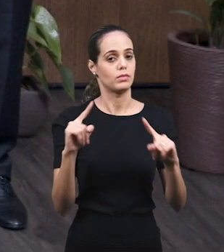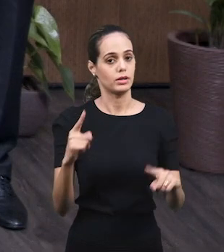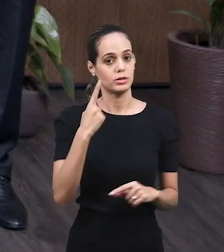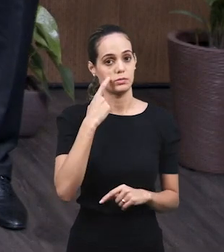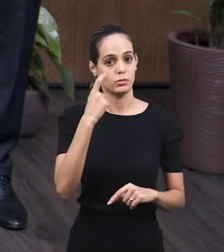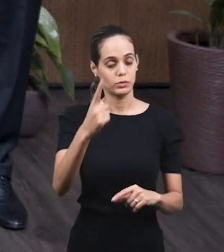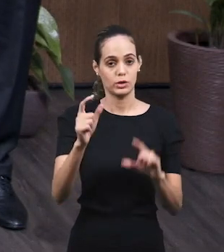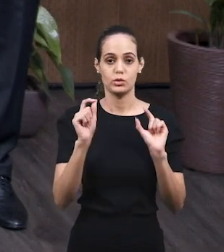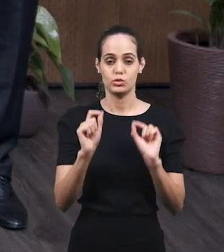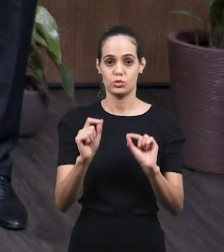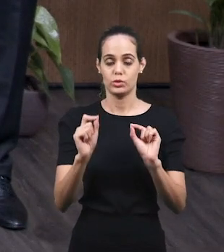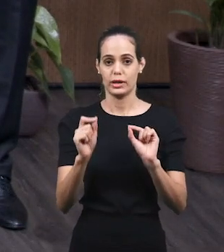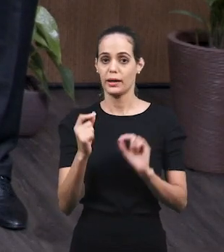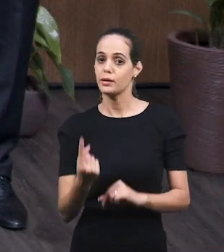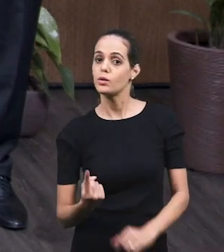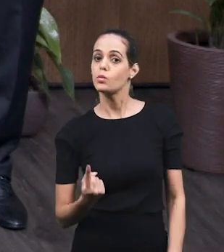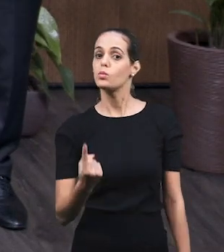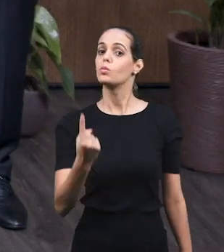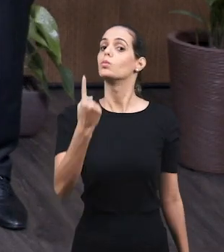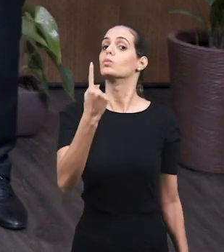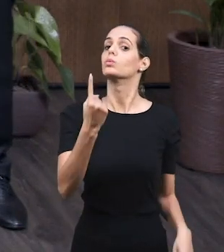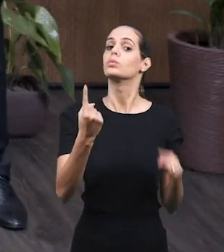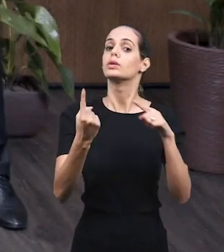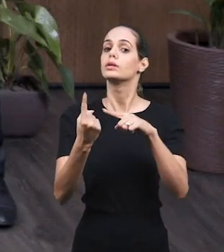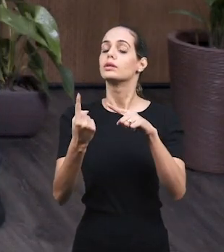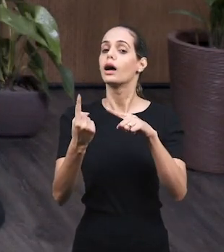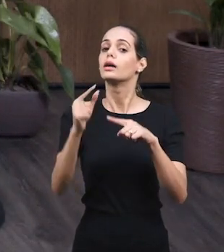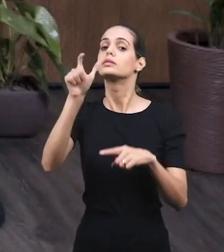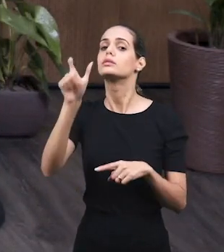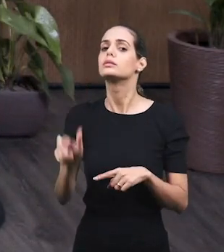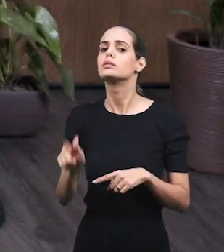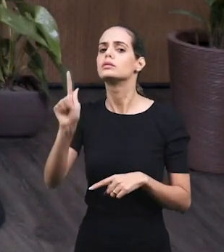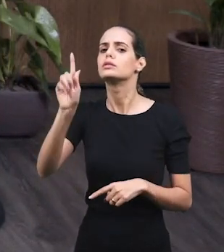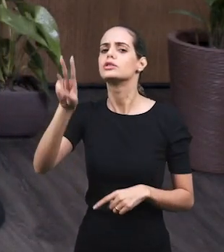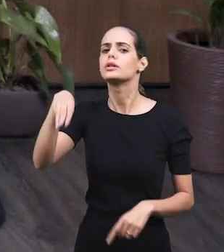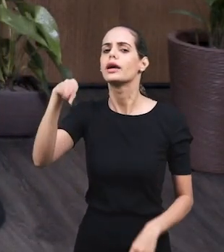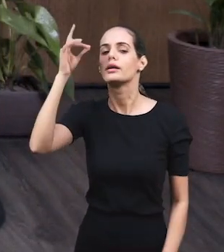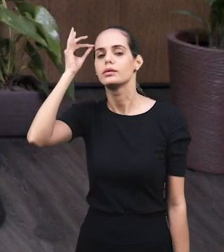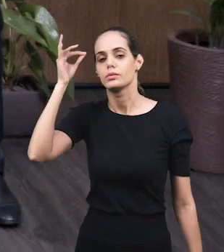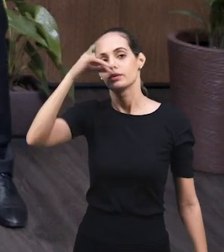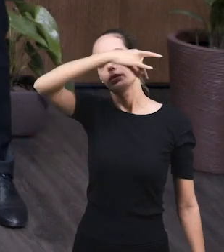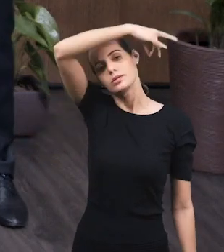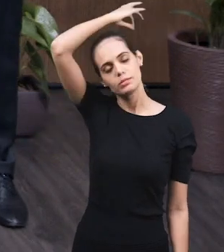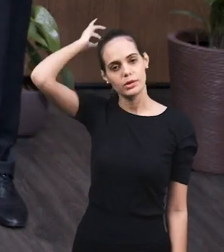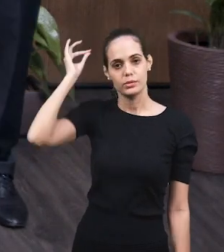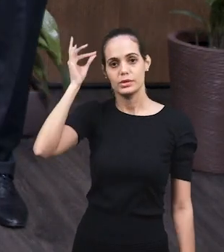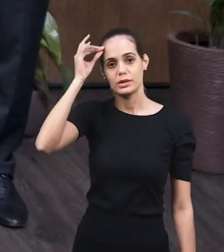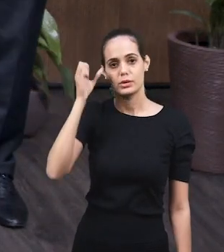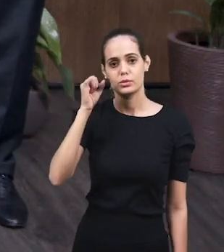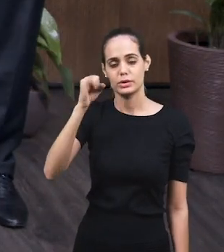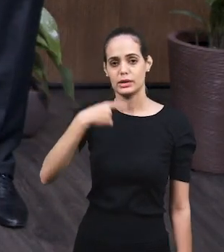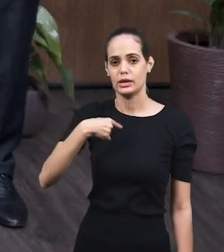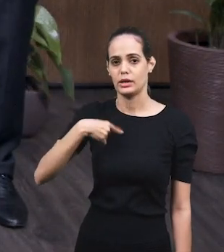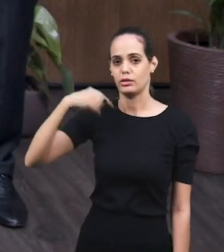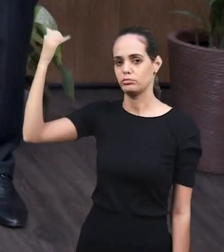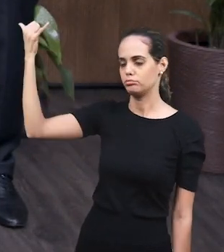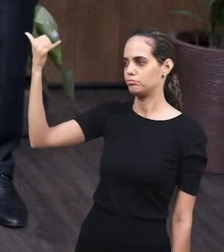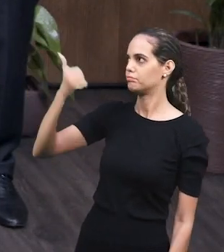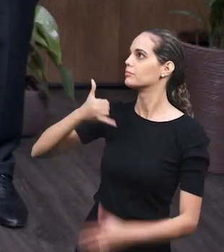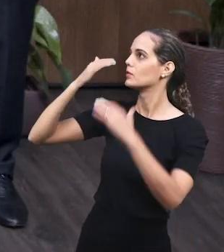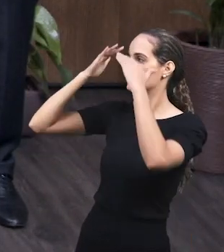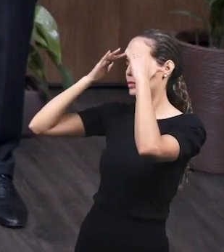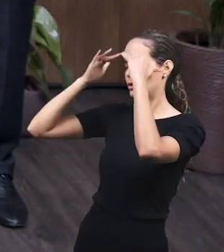en unité. Mais il est important, dans l'Évangile, il existe unité du